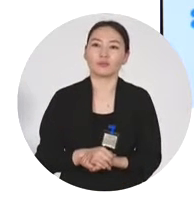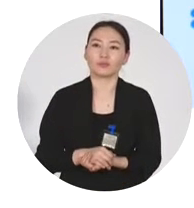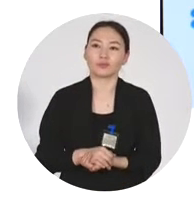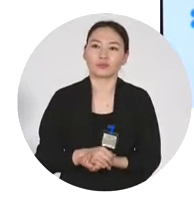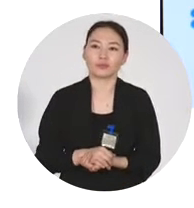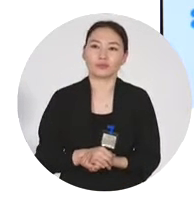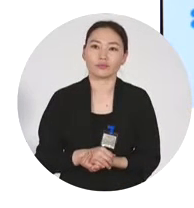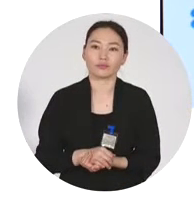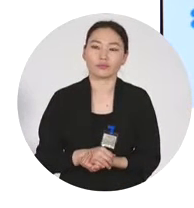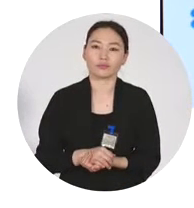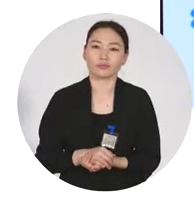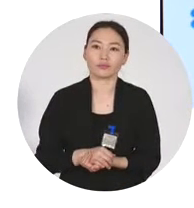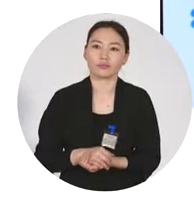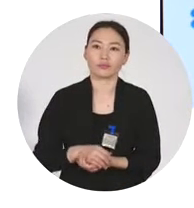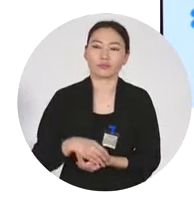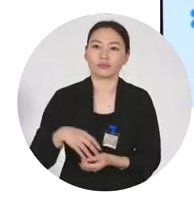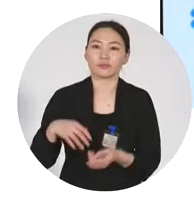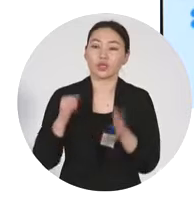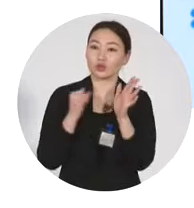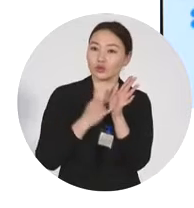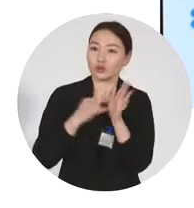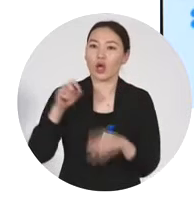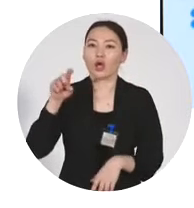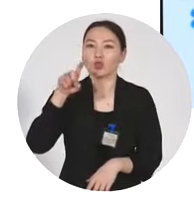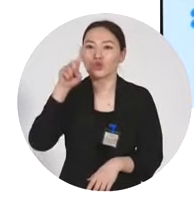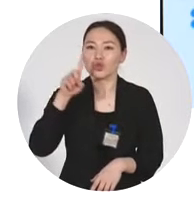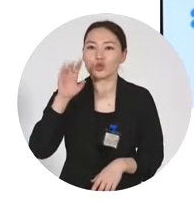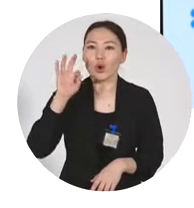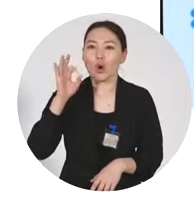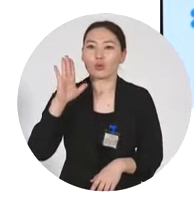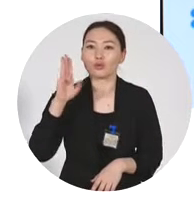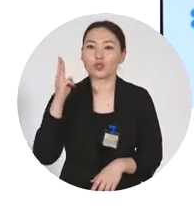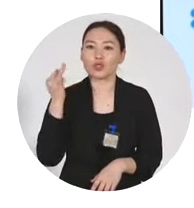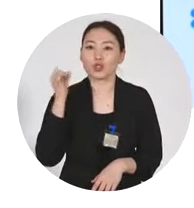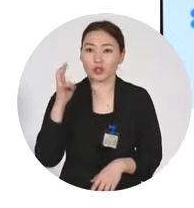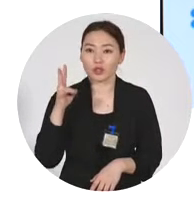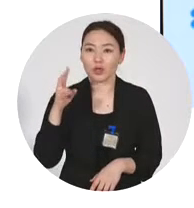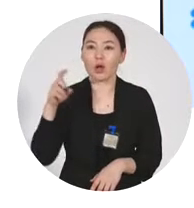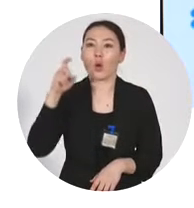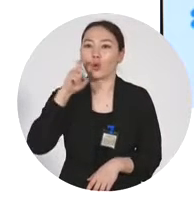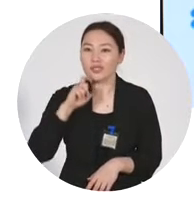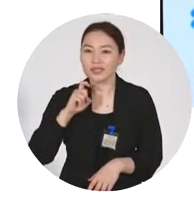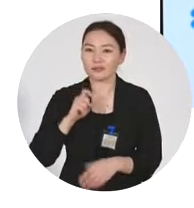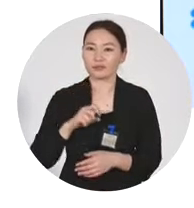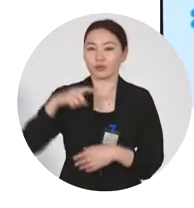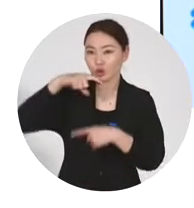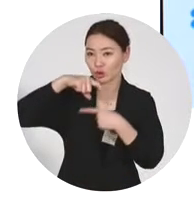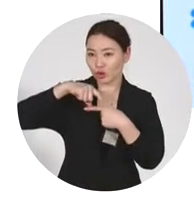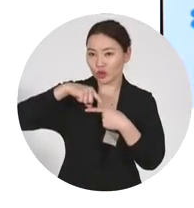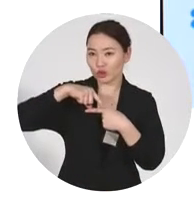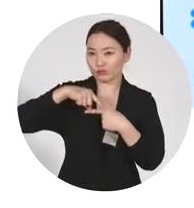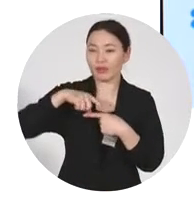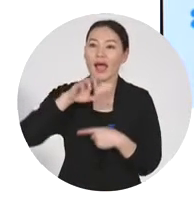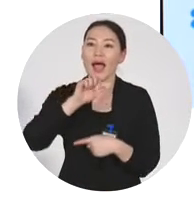нөхцөл. За энэ нөхцөлийг үндэсний бичгээр бол яг байгаагаар мичдэг, гэхдээ үгийн ирэмийг харгалзаж бичдэг гэдгийг анхаарах